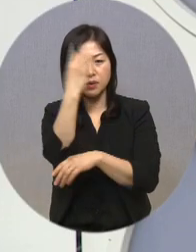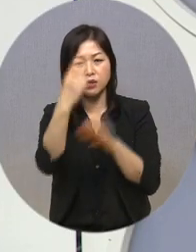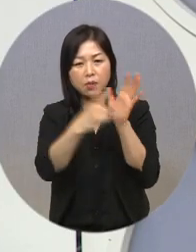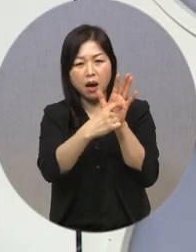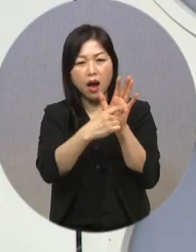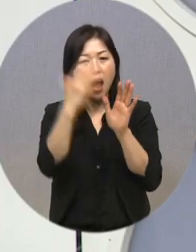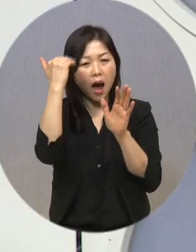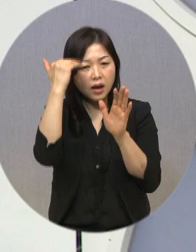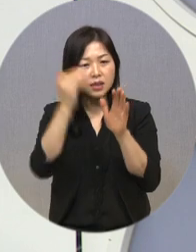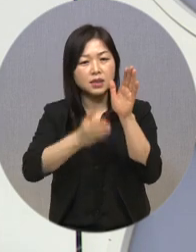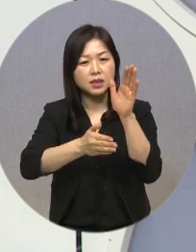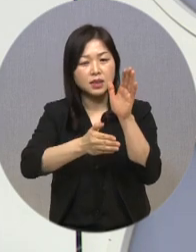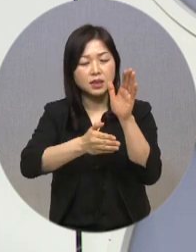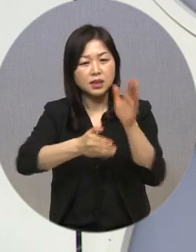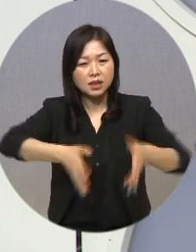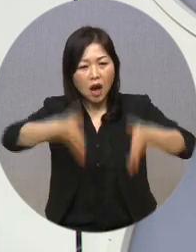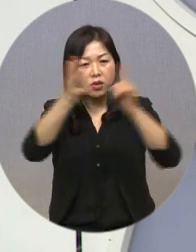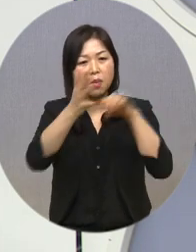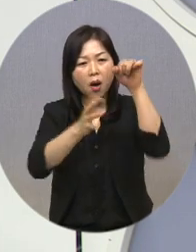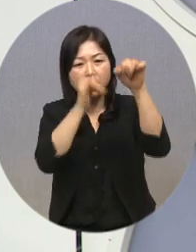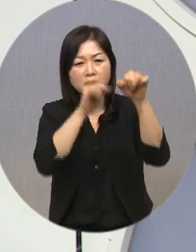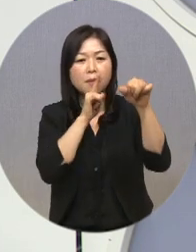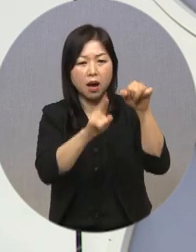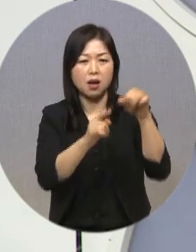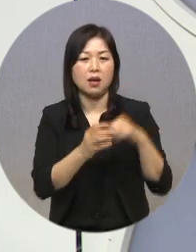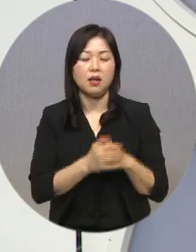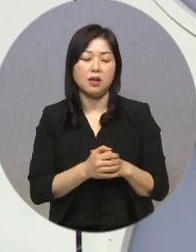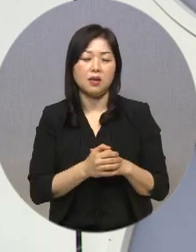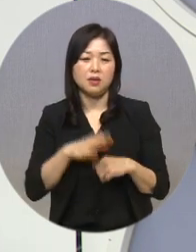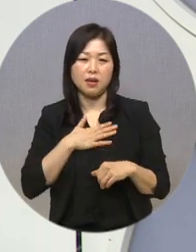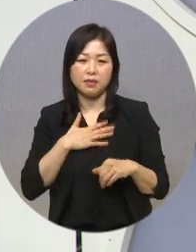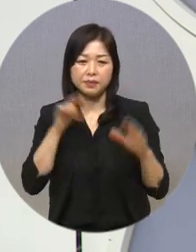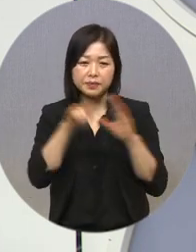이게. 아 그래갖고는 제가 갔습니다.